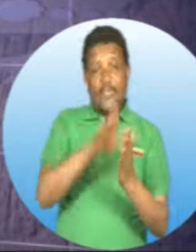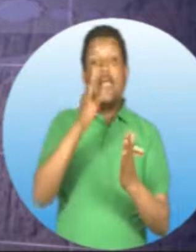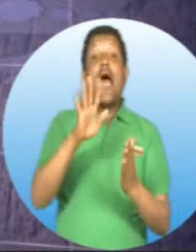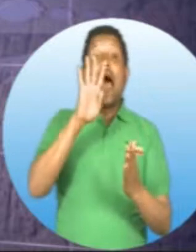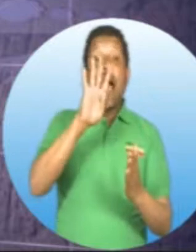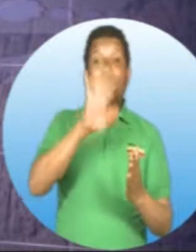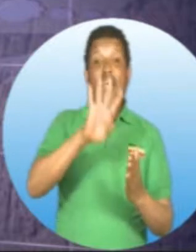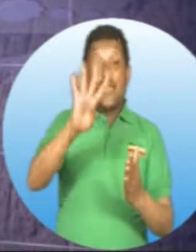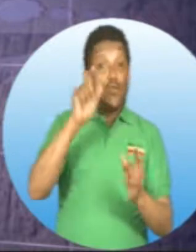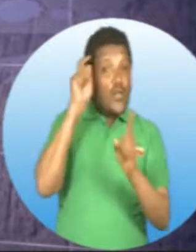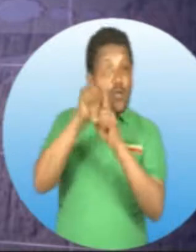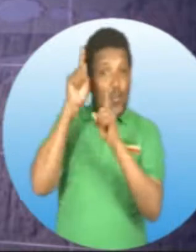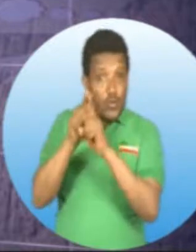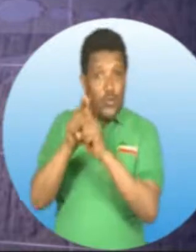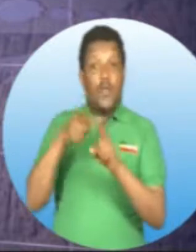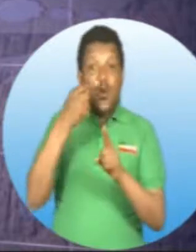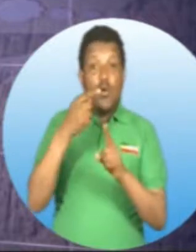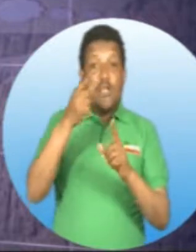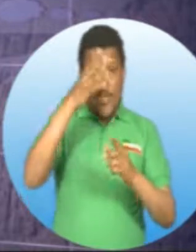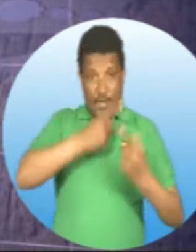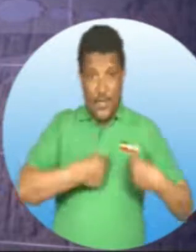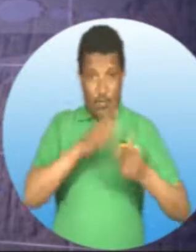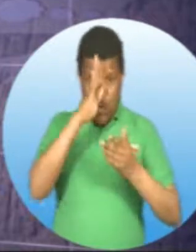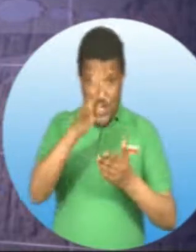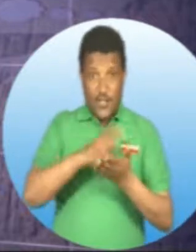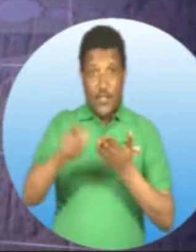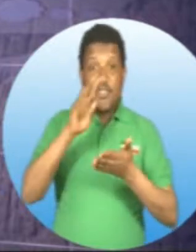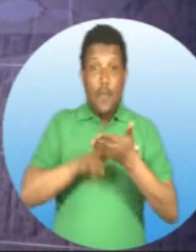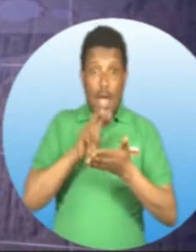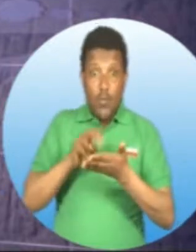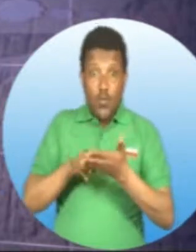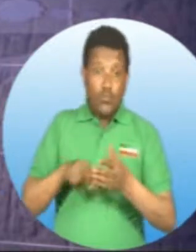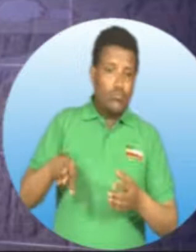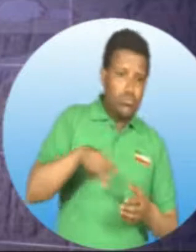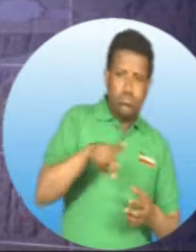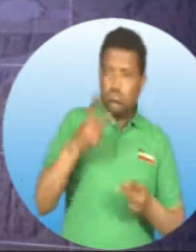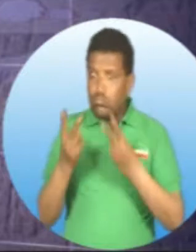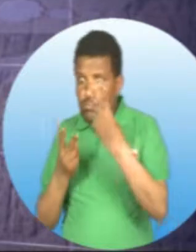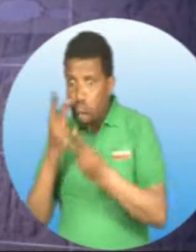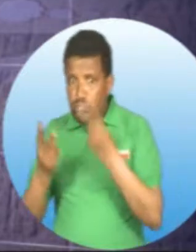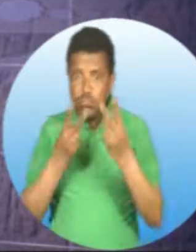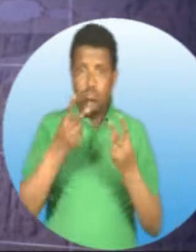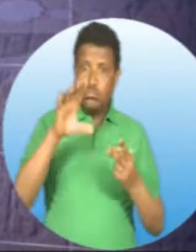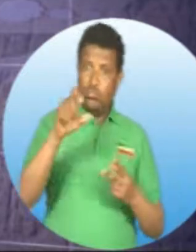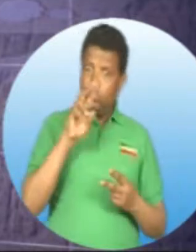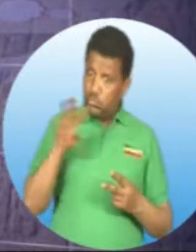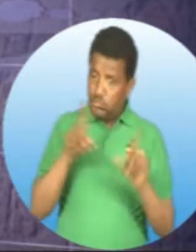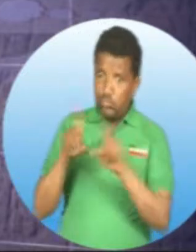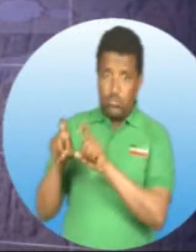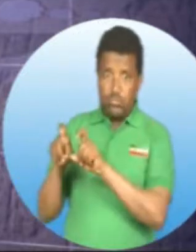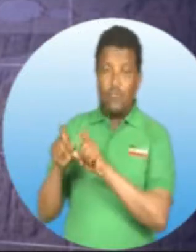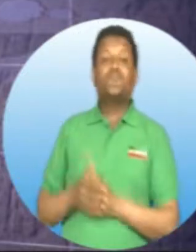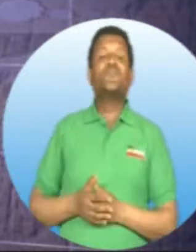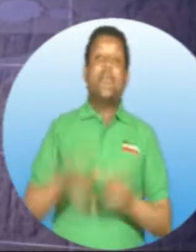ገጽ 54 ወንድማማቾቹ የሚለውን ልቦለድ እንደሚያነቡ ተዘዋውረው ያረጋግጡ።